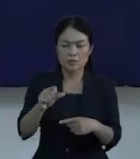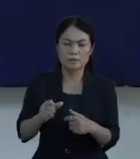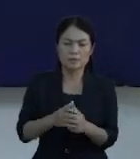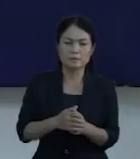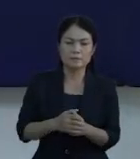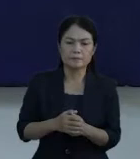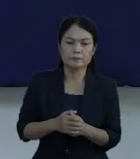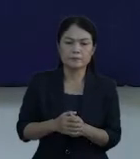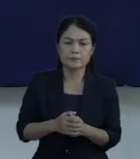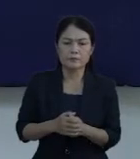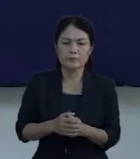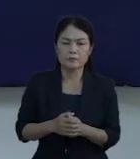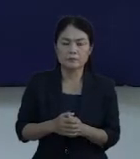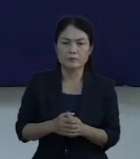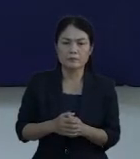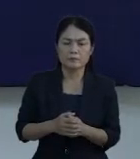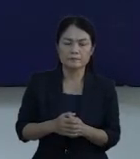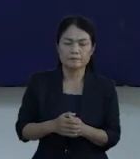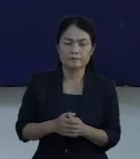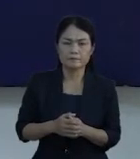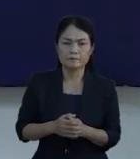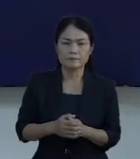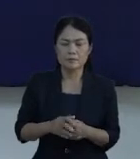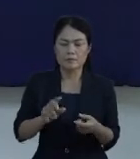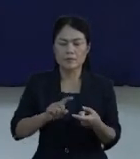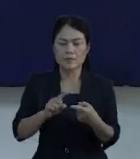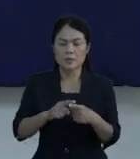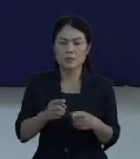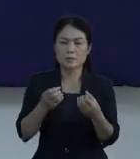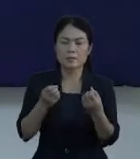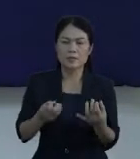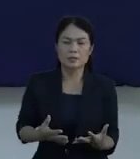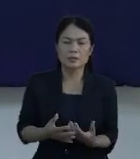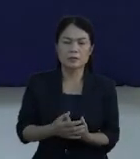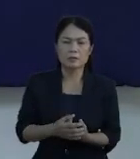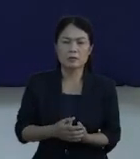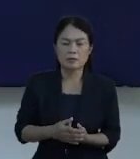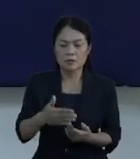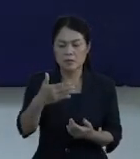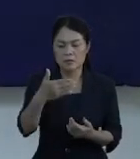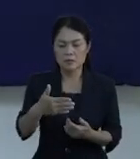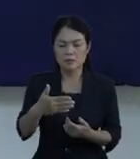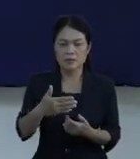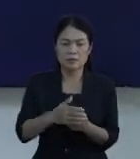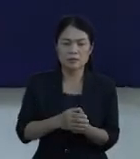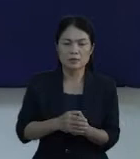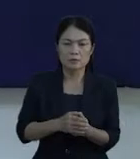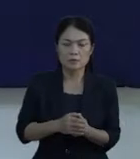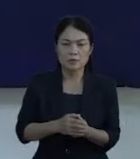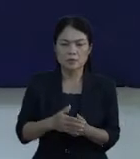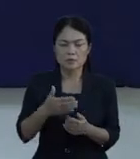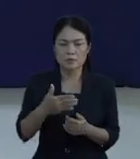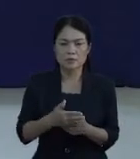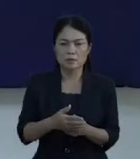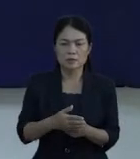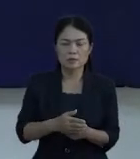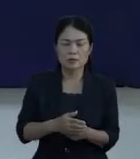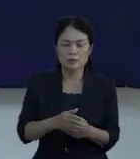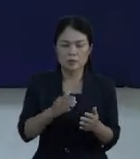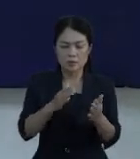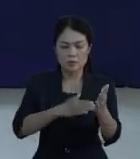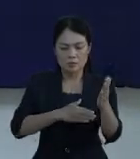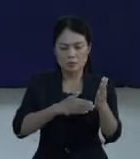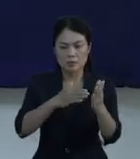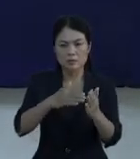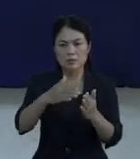chẳng nơi tung mơn ấy miền lệ bằng mán và miền lệ bằng buồn chẳng bằng buồn trái bằng cốt cho rưỡng co